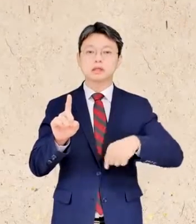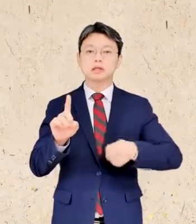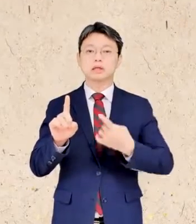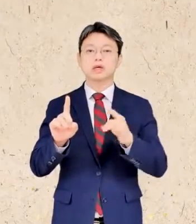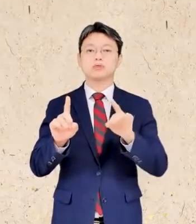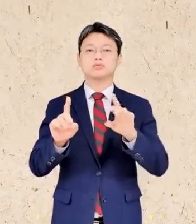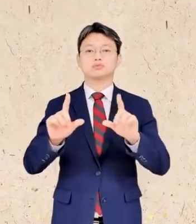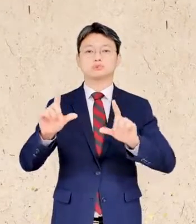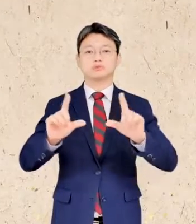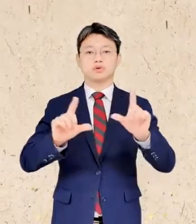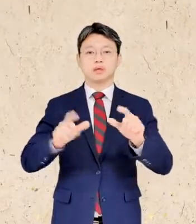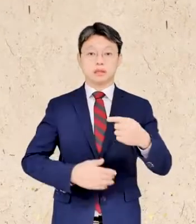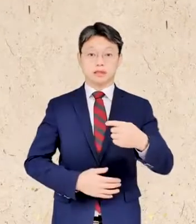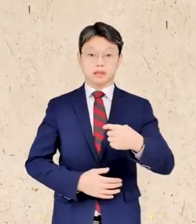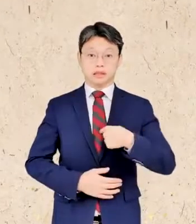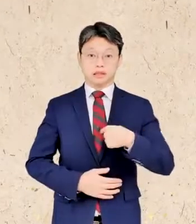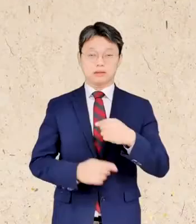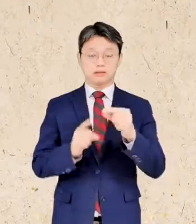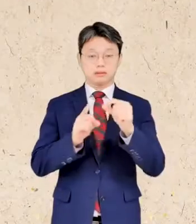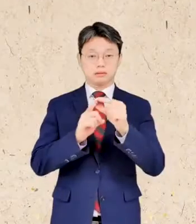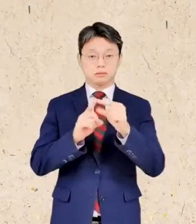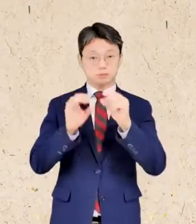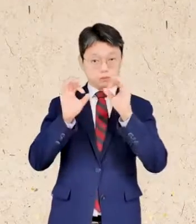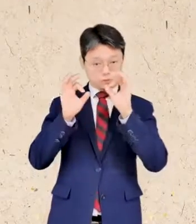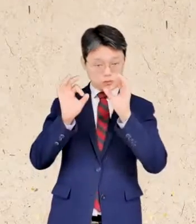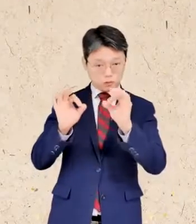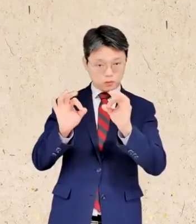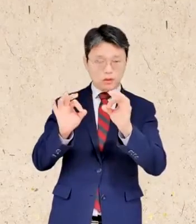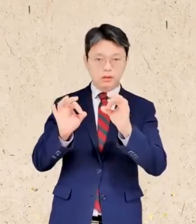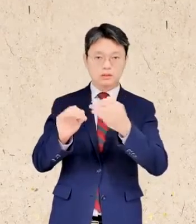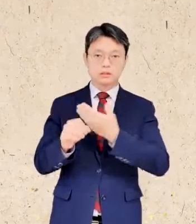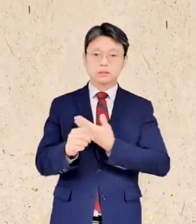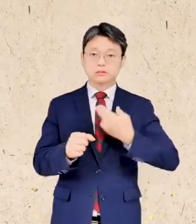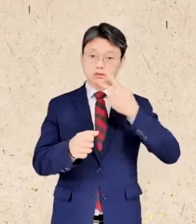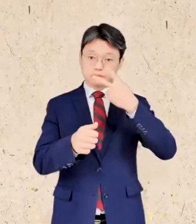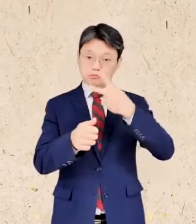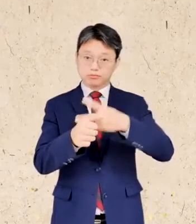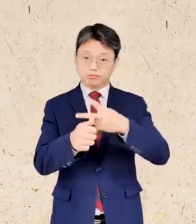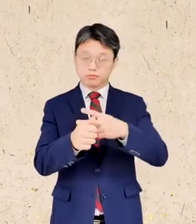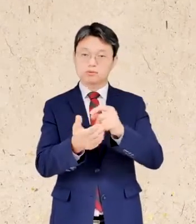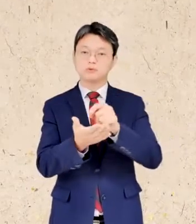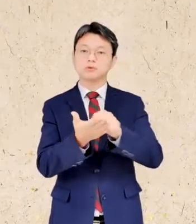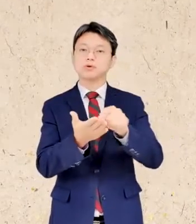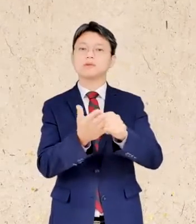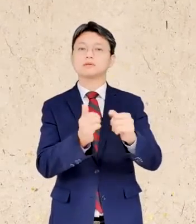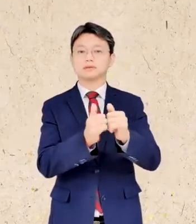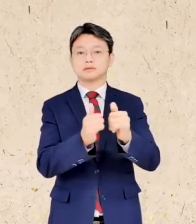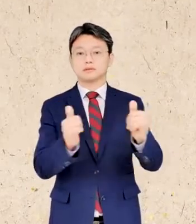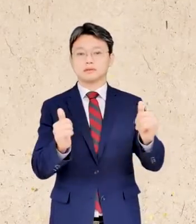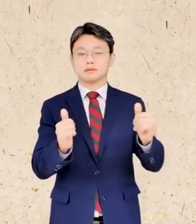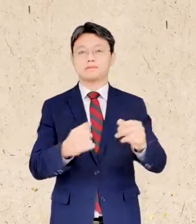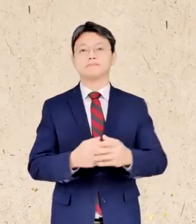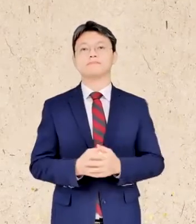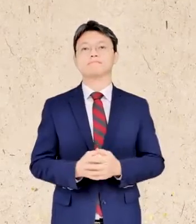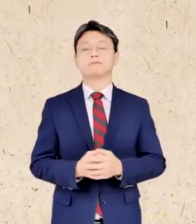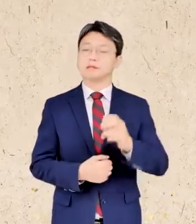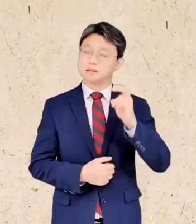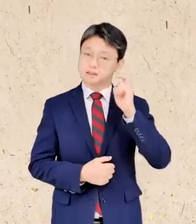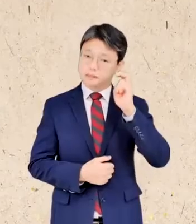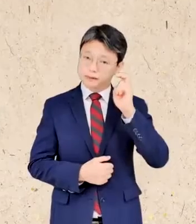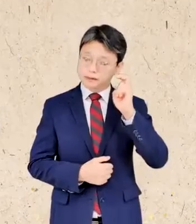1인칭 단수형 나라는 단어를 사용하고 있다는 점에서 사도 바울이 주된 저자인 것을 알 수